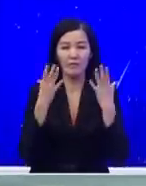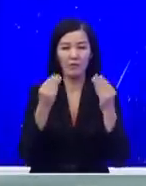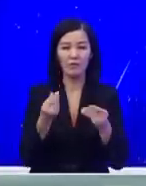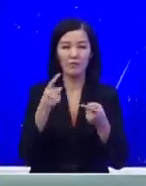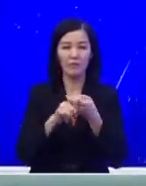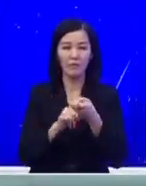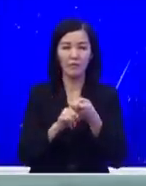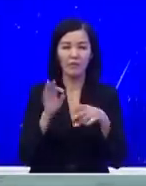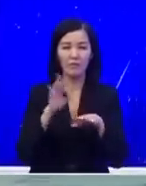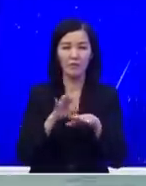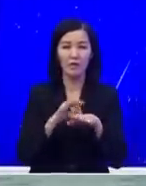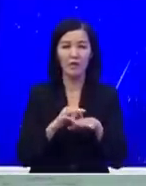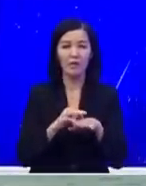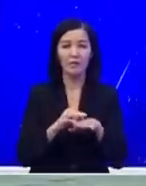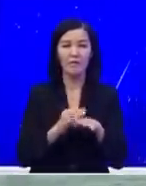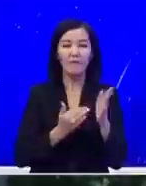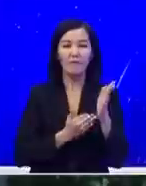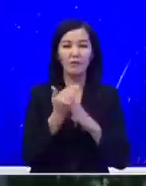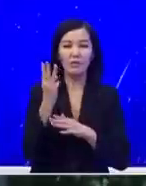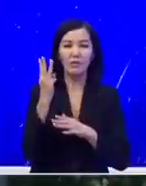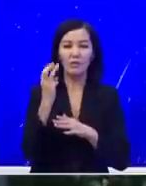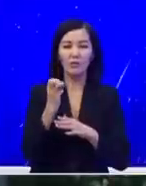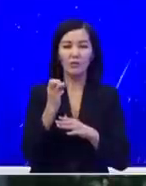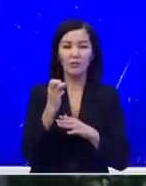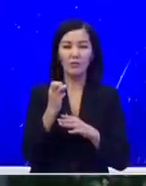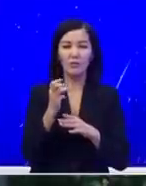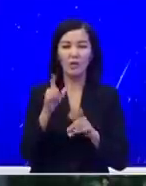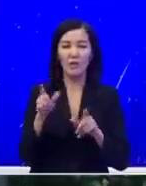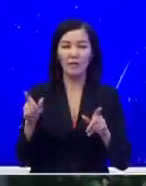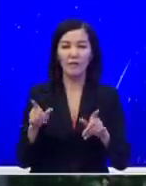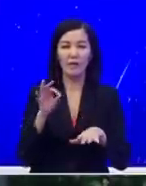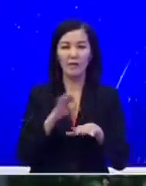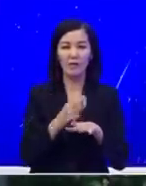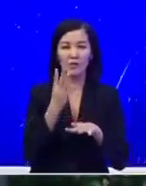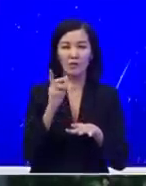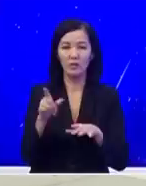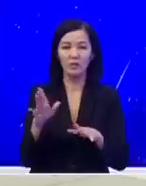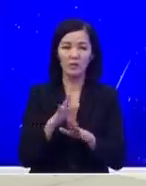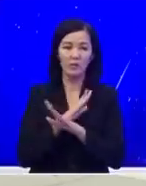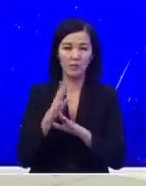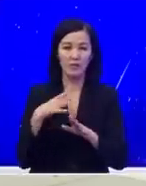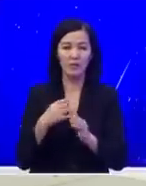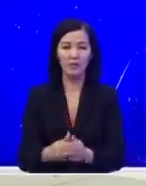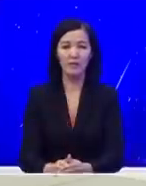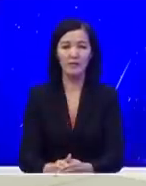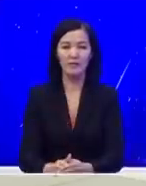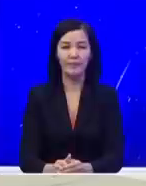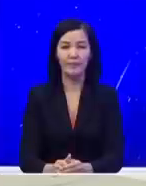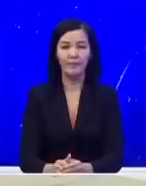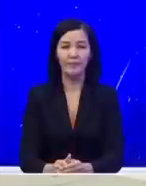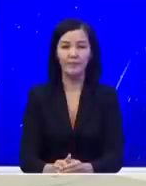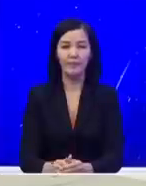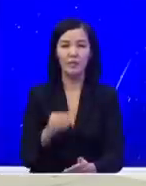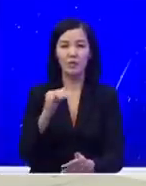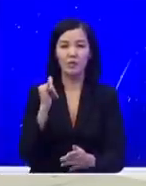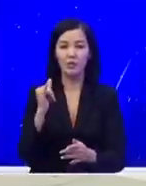инфицировано свыше 3000 человек. По заключению медиков, коронавирус унес жизни 4 из них. От своего имени, от